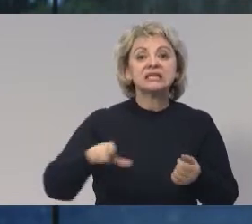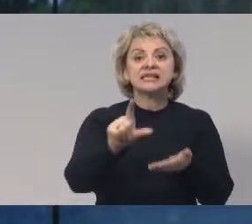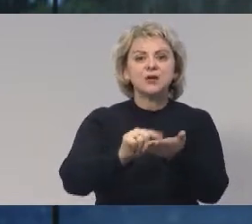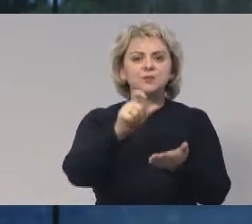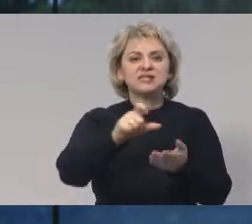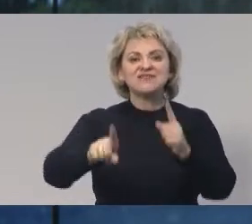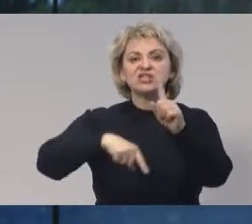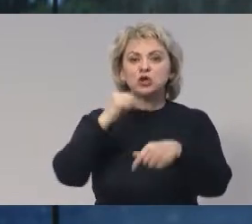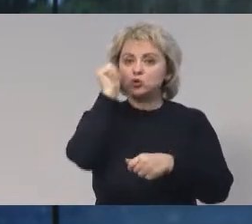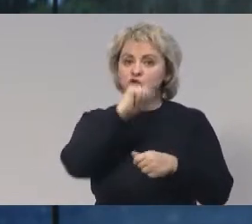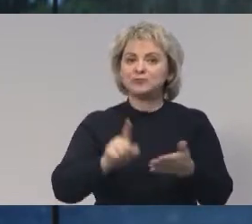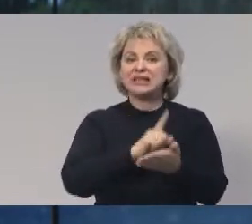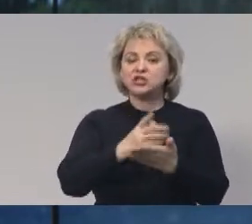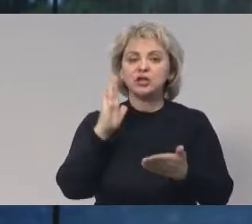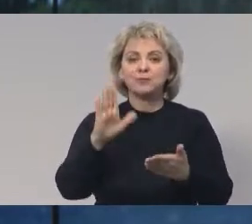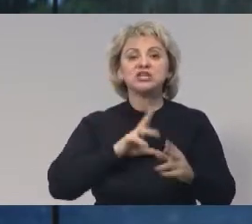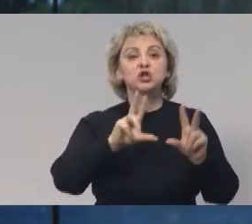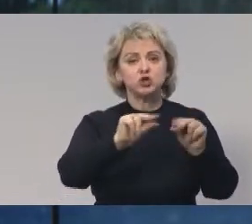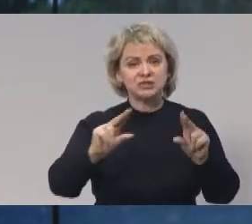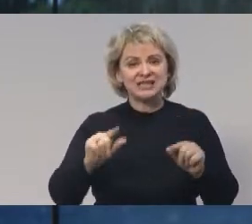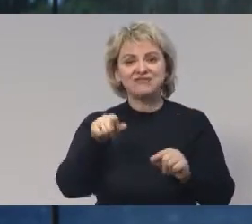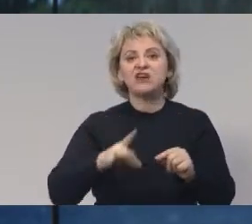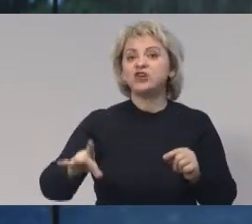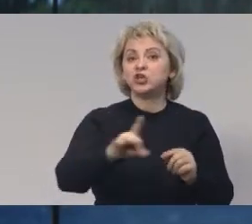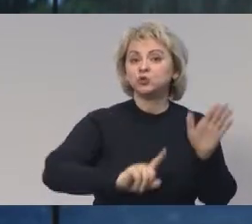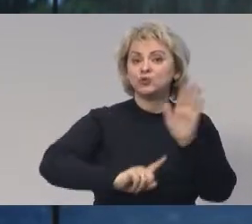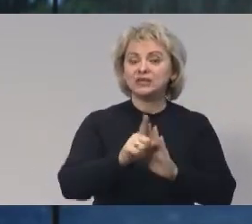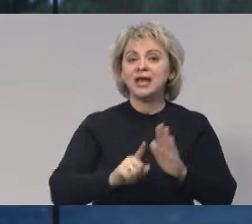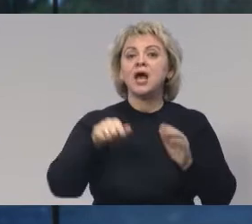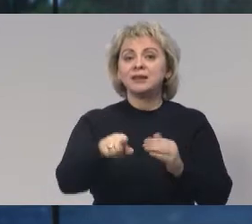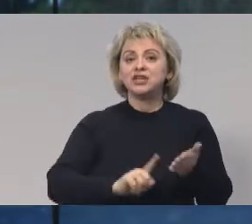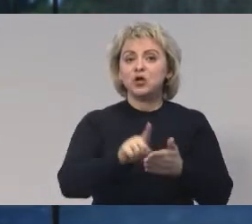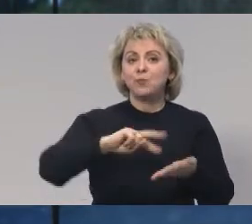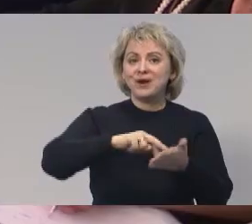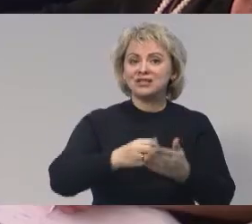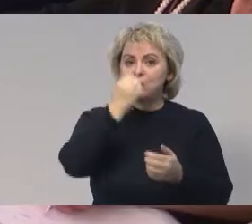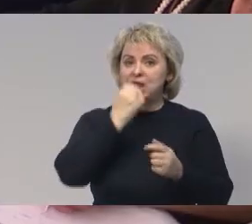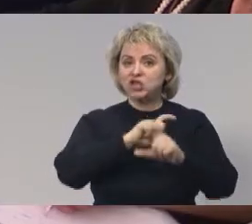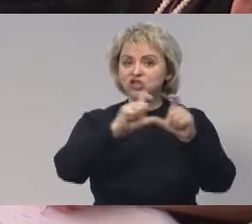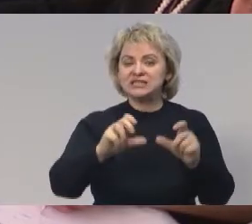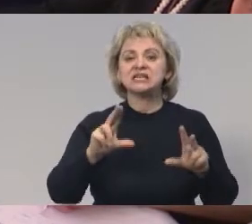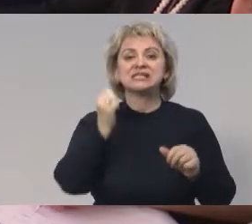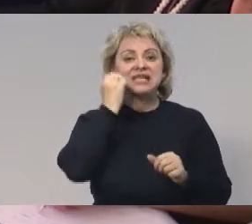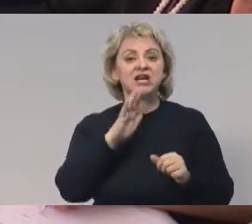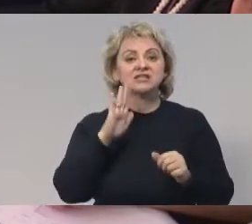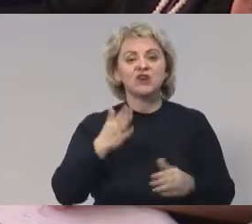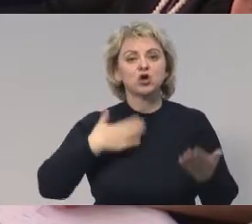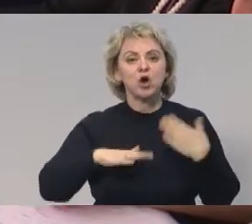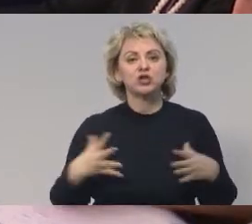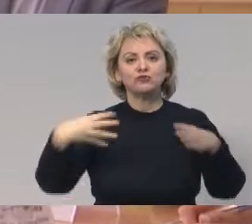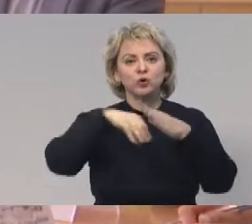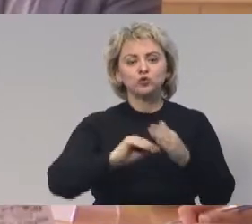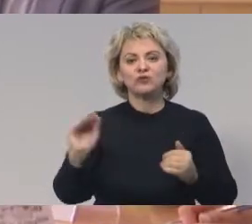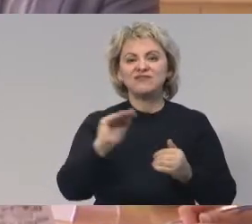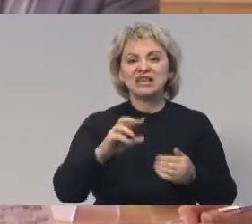Донские пенсионеры в следующем году должны стать счастливее. В регионе стартует пилотный проект благотворительного фонда «Старость в радость»,